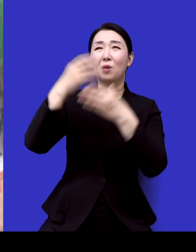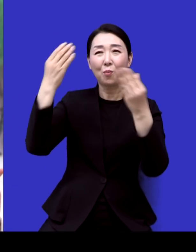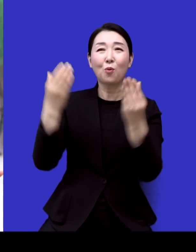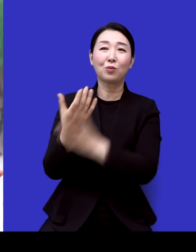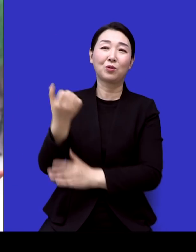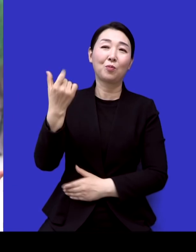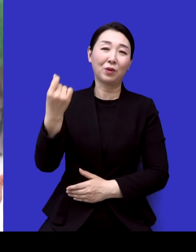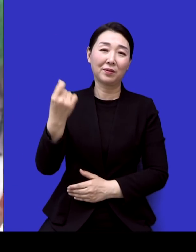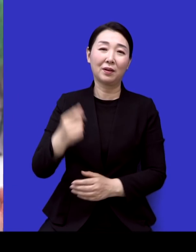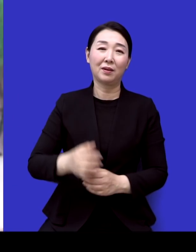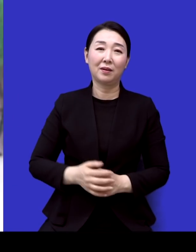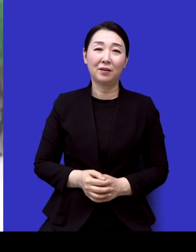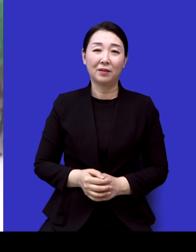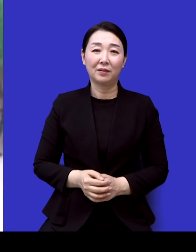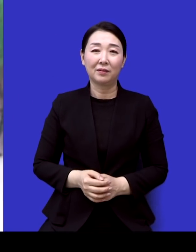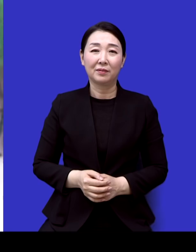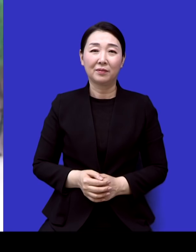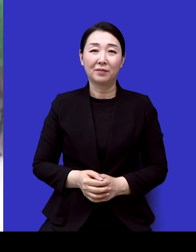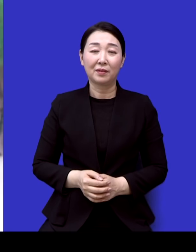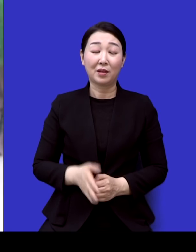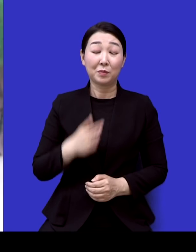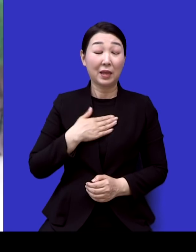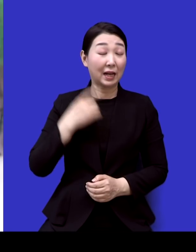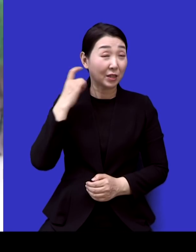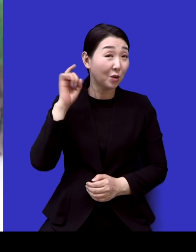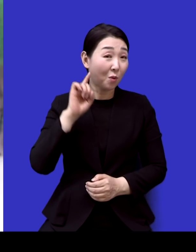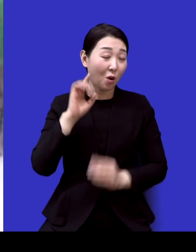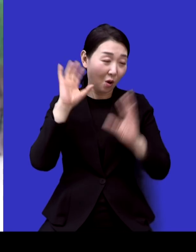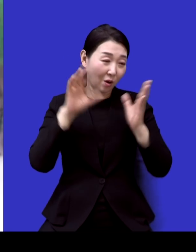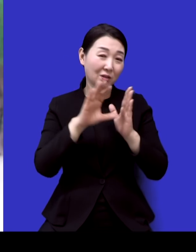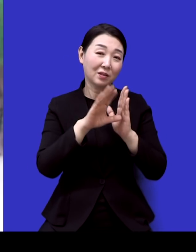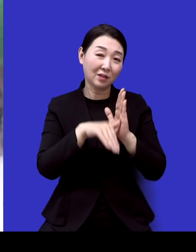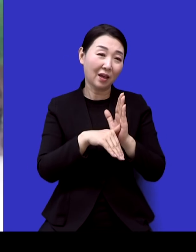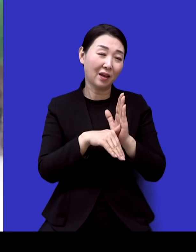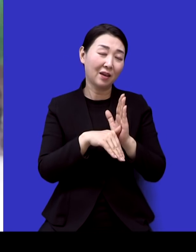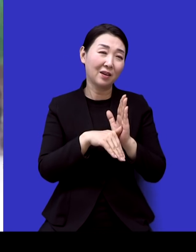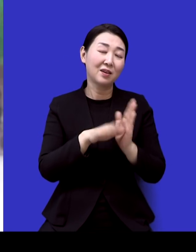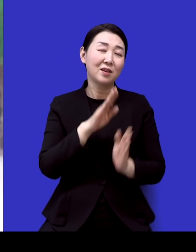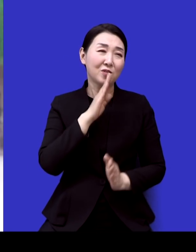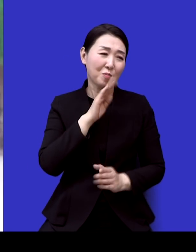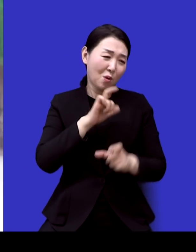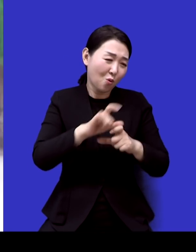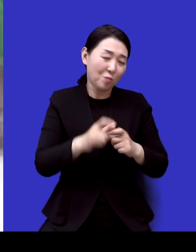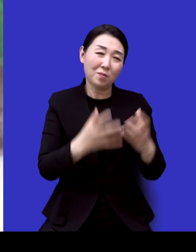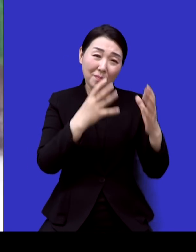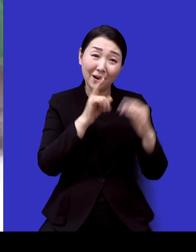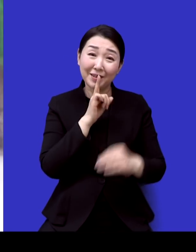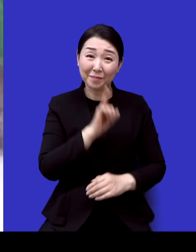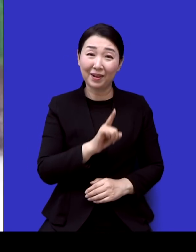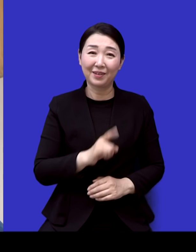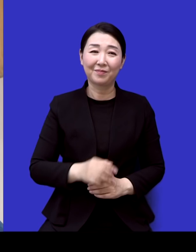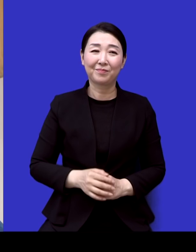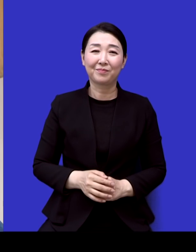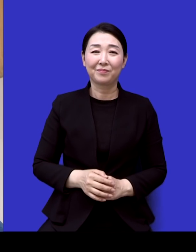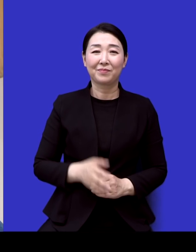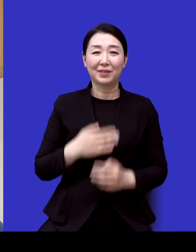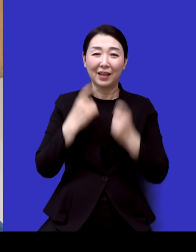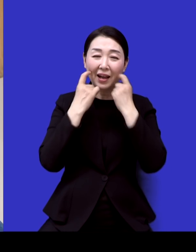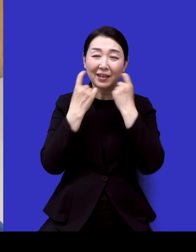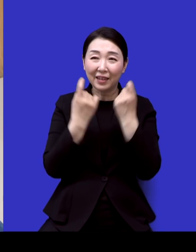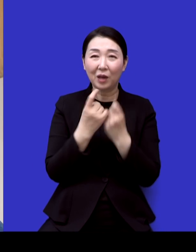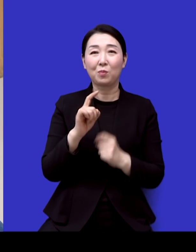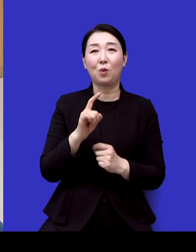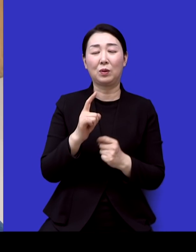것처럼 느껴지거든요. 네. 근데 제가 듣기로는 어렸을 때 되게 치열하게 고민했던 문제들이 있었다고 들었어요. 제 개인적으로도